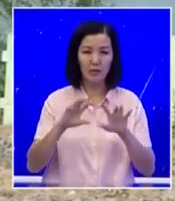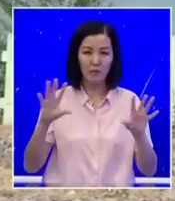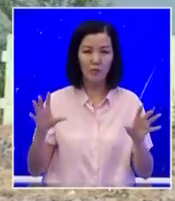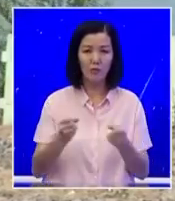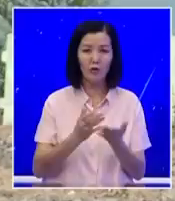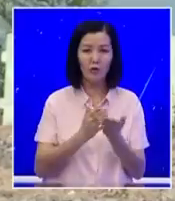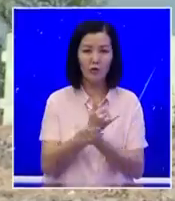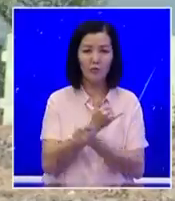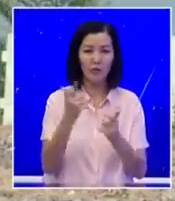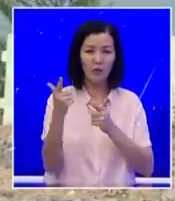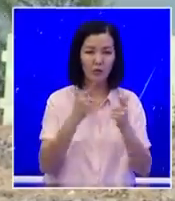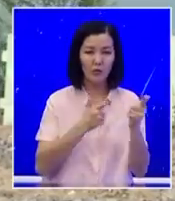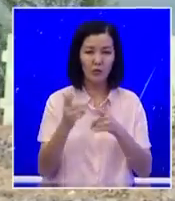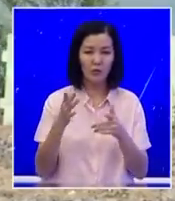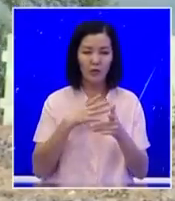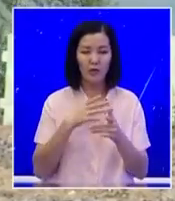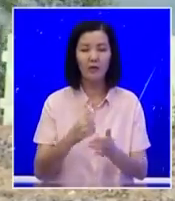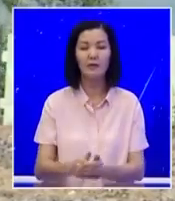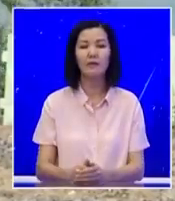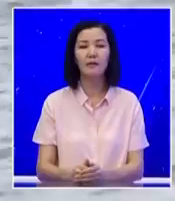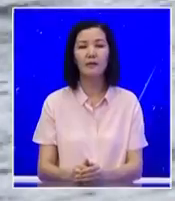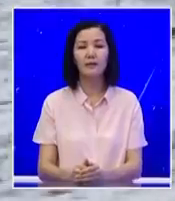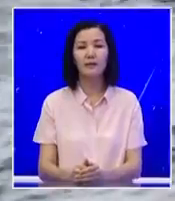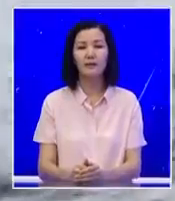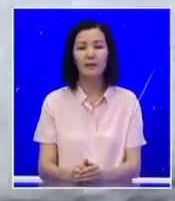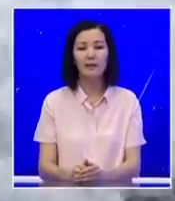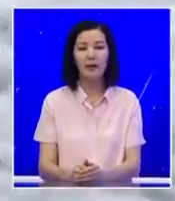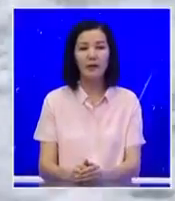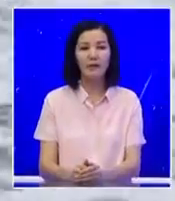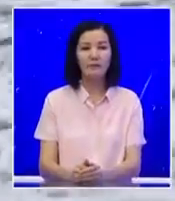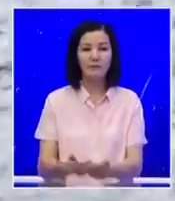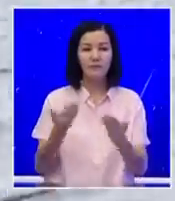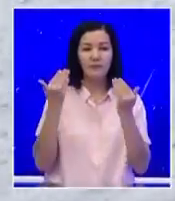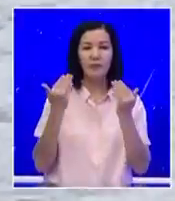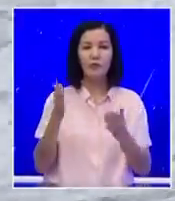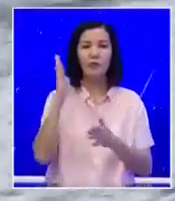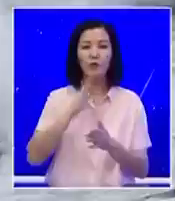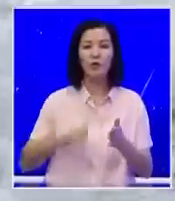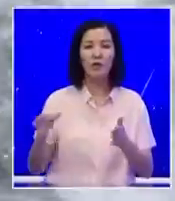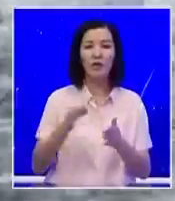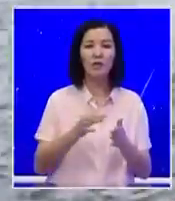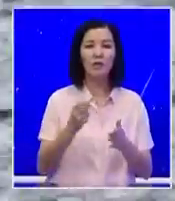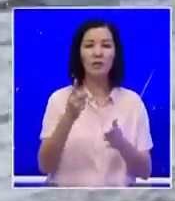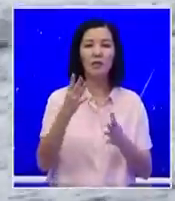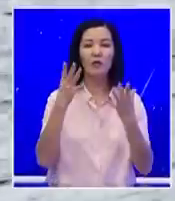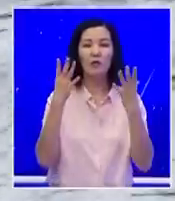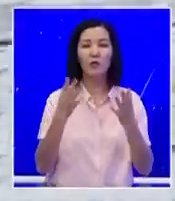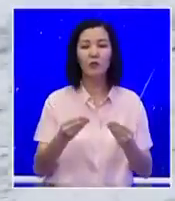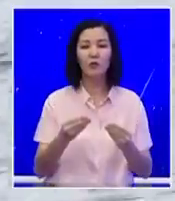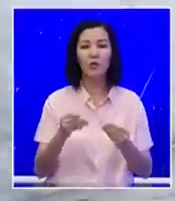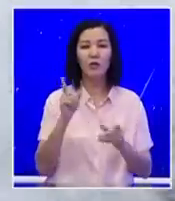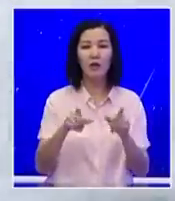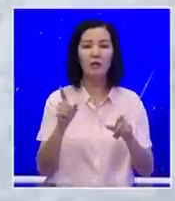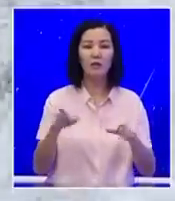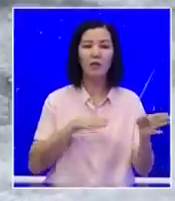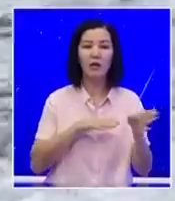көл жағасында, жағалауында кезекшілік атқарылады. Бүгін бос Алакөлдің жағасы санаулы күндерден соң адамға толады.